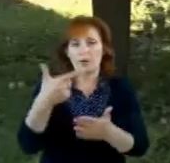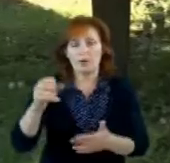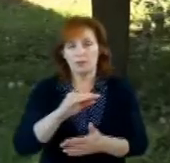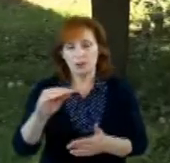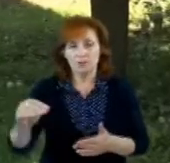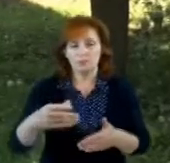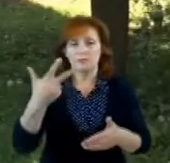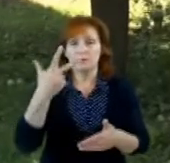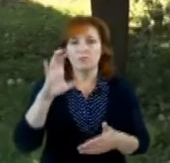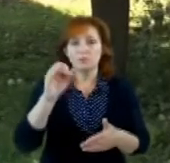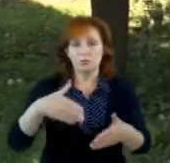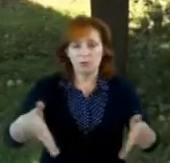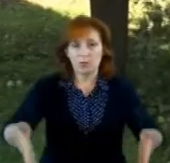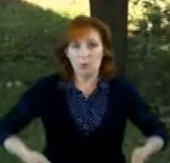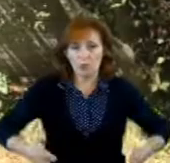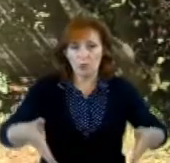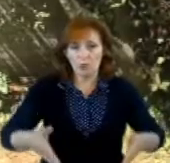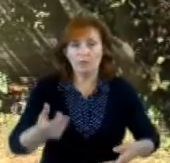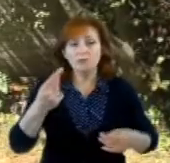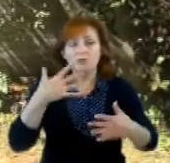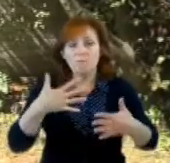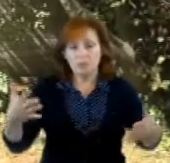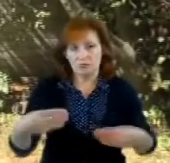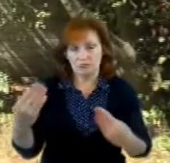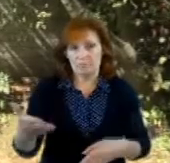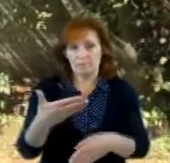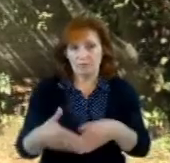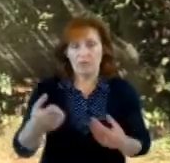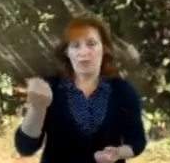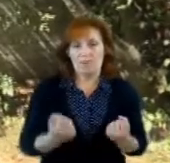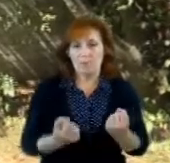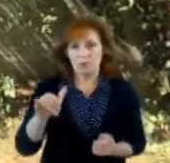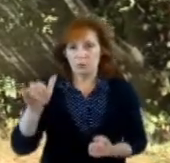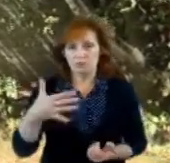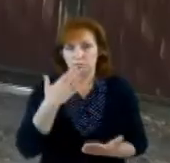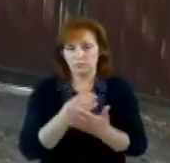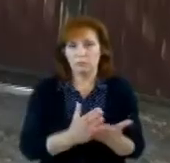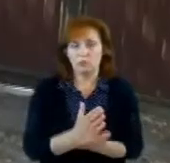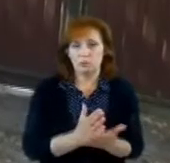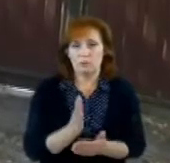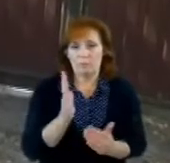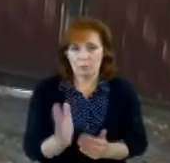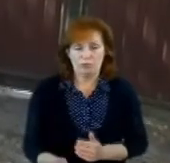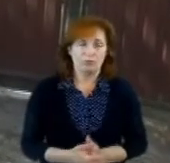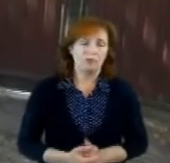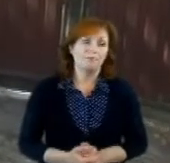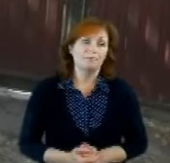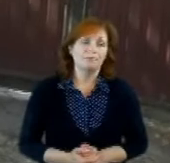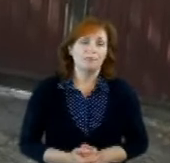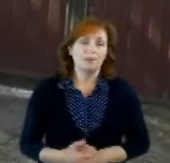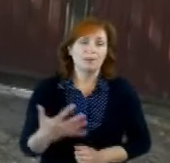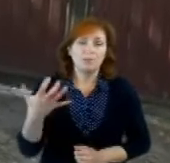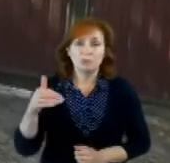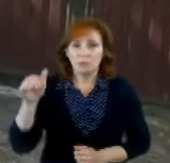більше, каже староста. Нехай лише приїжджає. І автівка в лікаря буде службова для виїздів. За півмільйона машина,